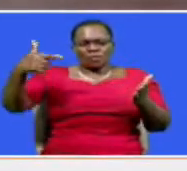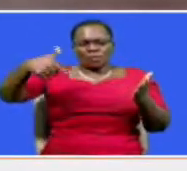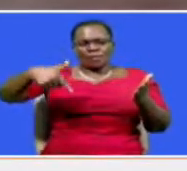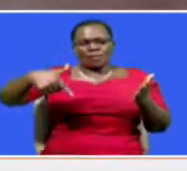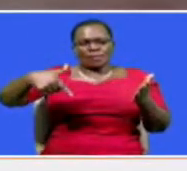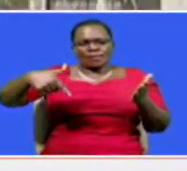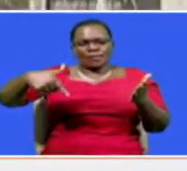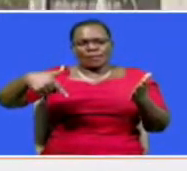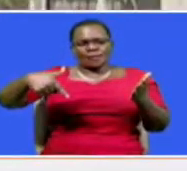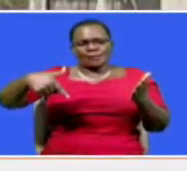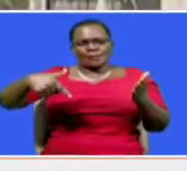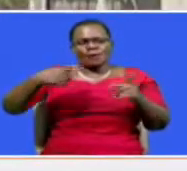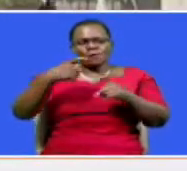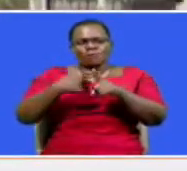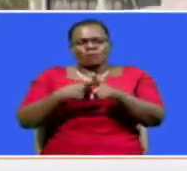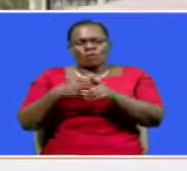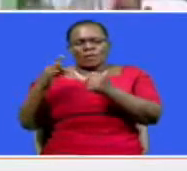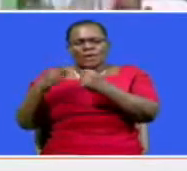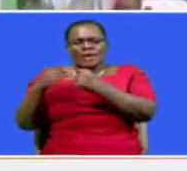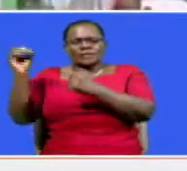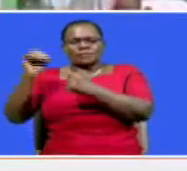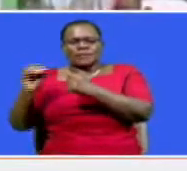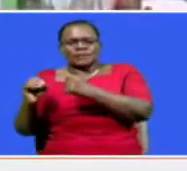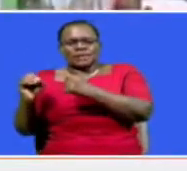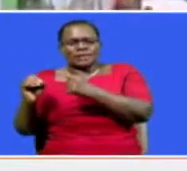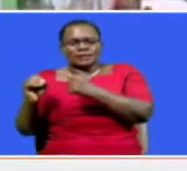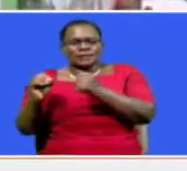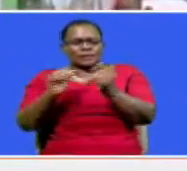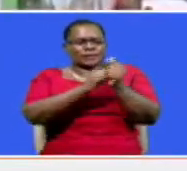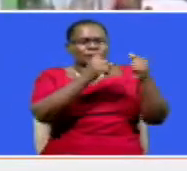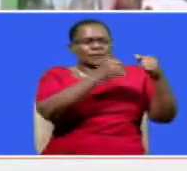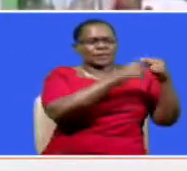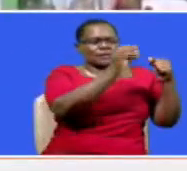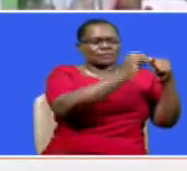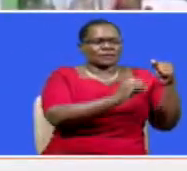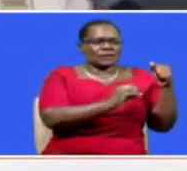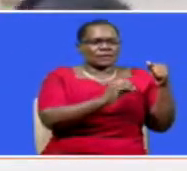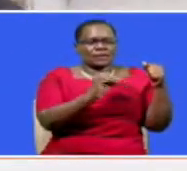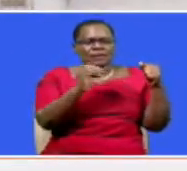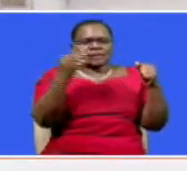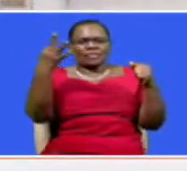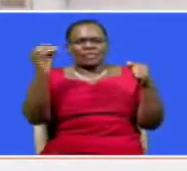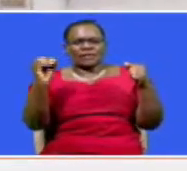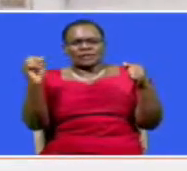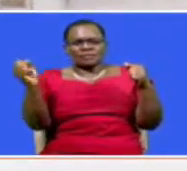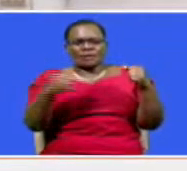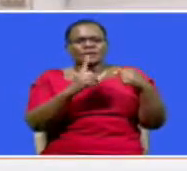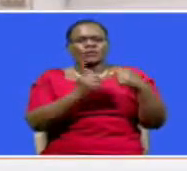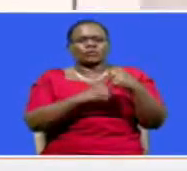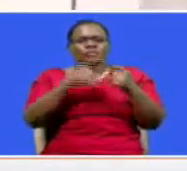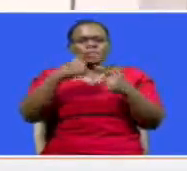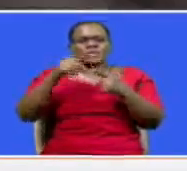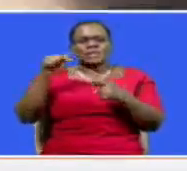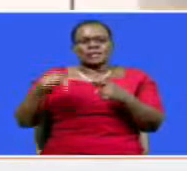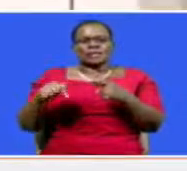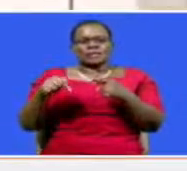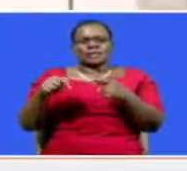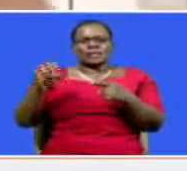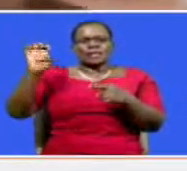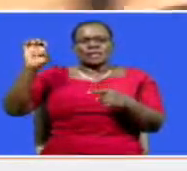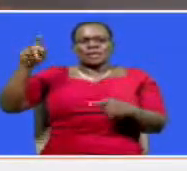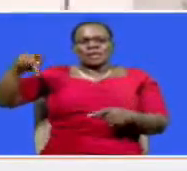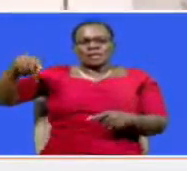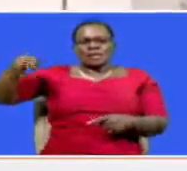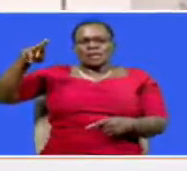petroli maradufu kutoka 8% hadi 16%. Mnamo tarehe 30 Juni mwaka huu, mamlaka ya